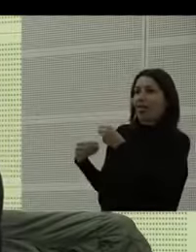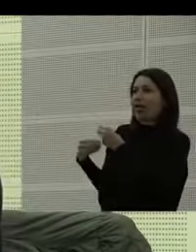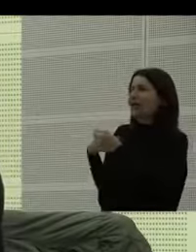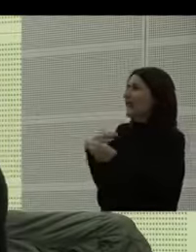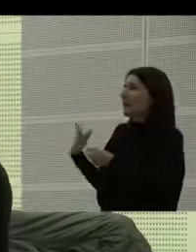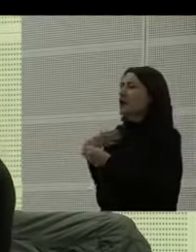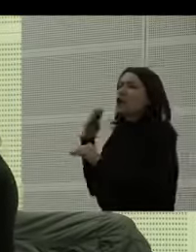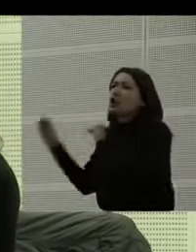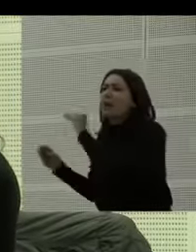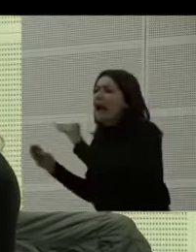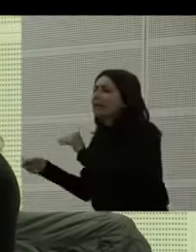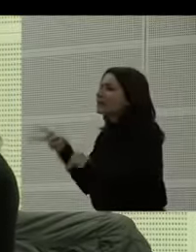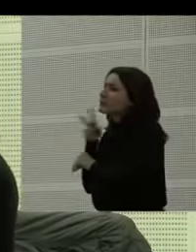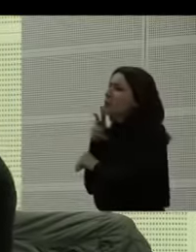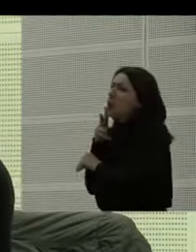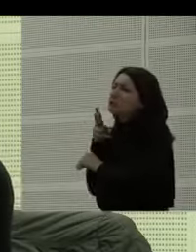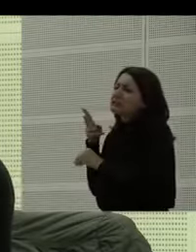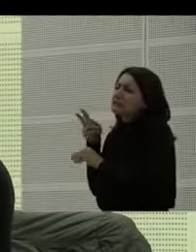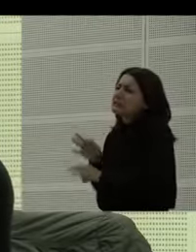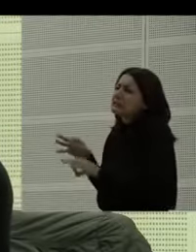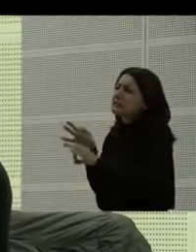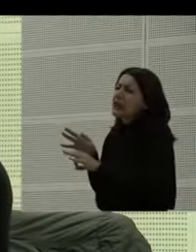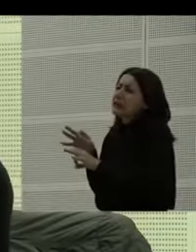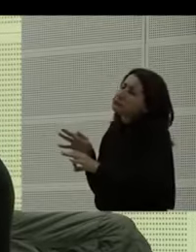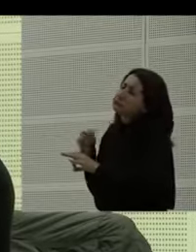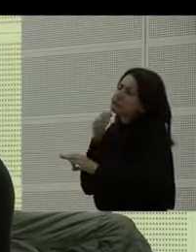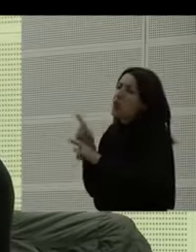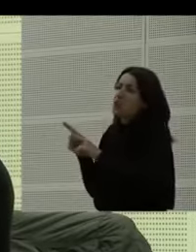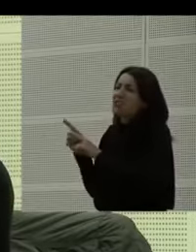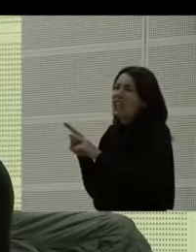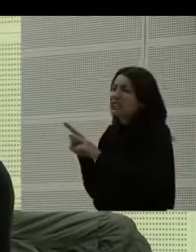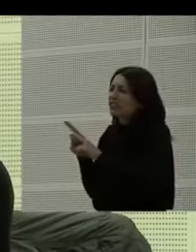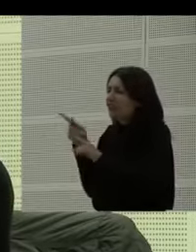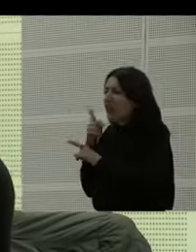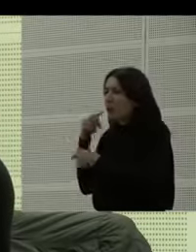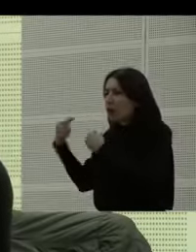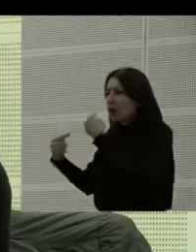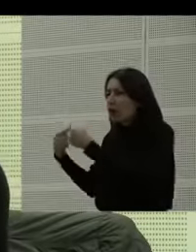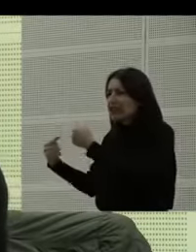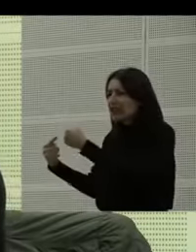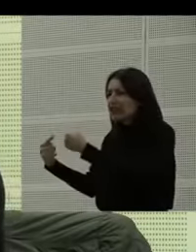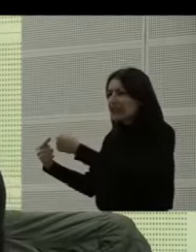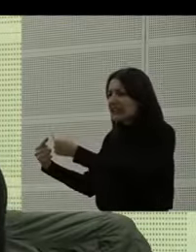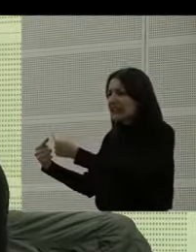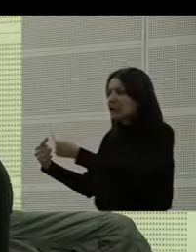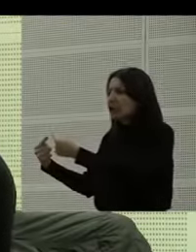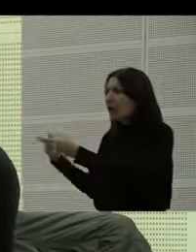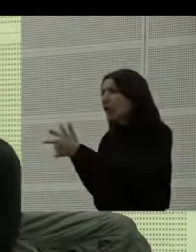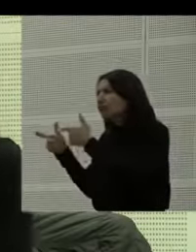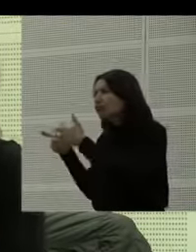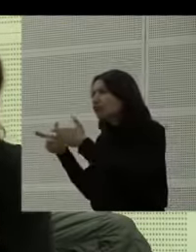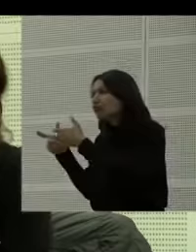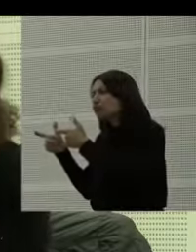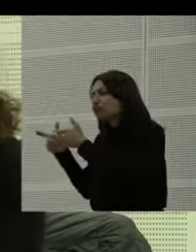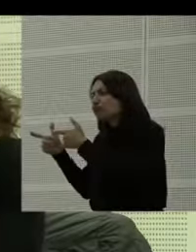Fino a quando però, purtroppo, a un certo punto, suo padre, per motivi